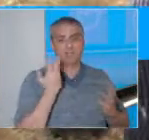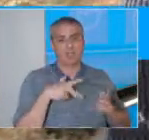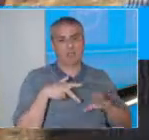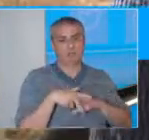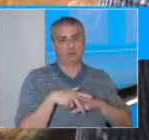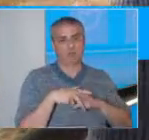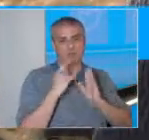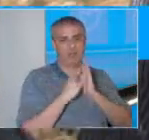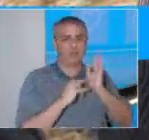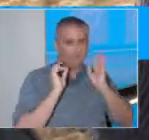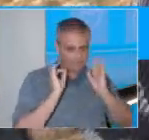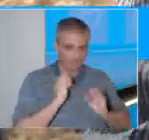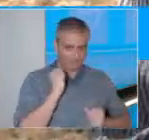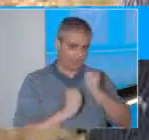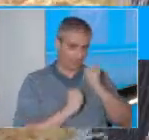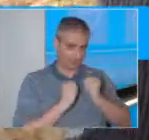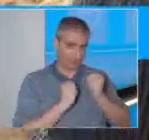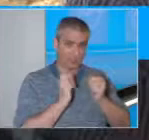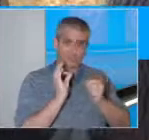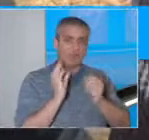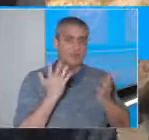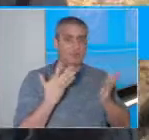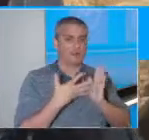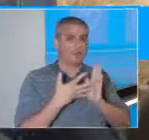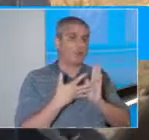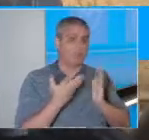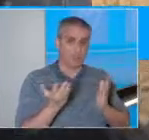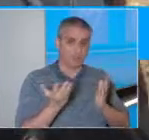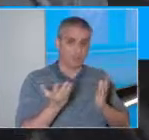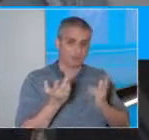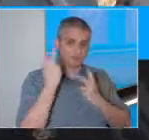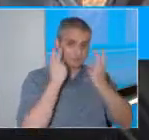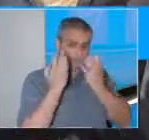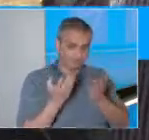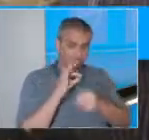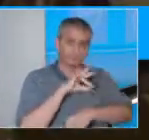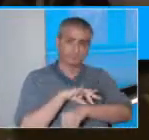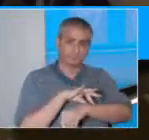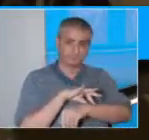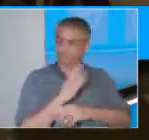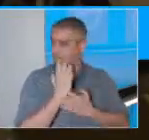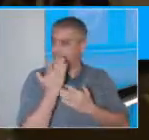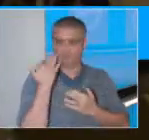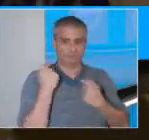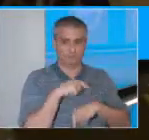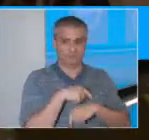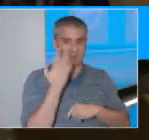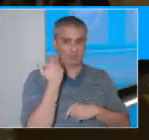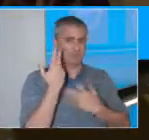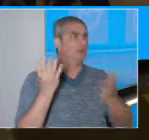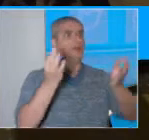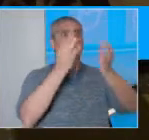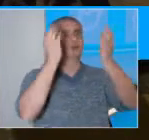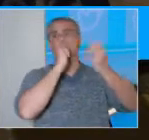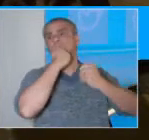המכשול החקיקתי הבאמת קשה, אבל בטח שהביקורת על כך שמידע רפואי שעד לפני כמה זמן היה כמובן קודש